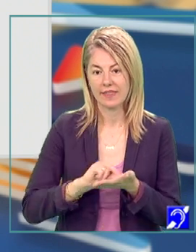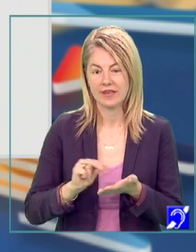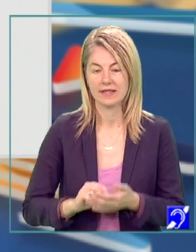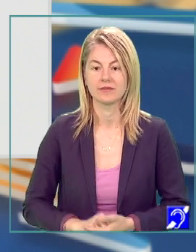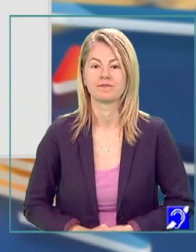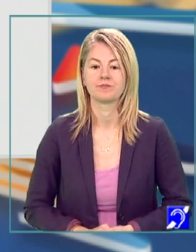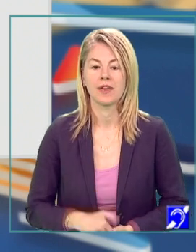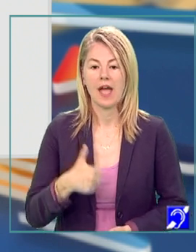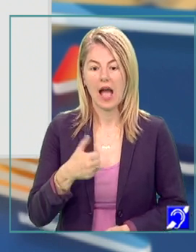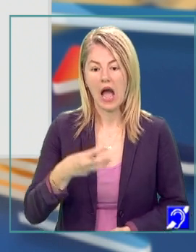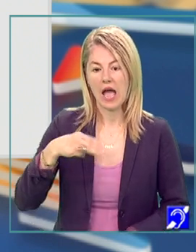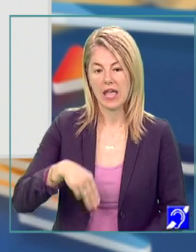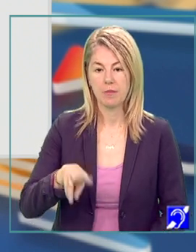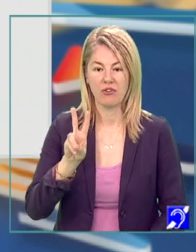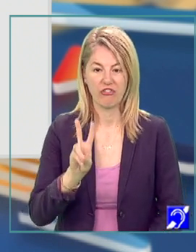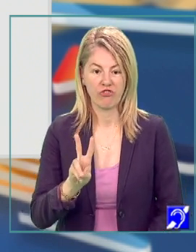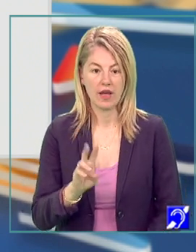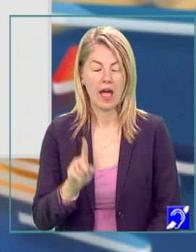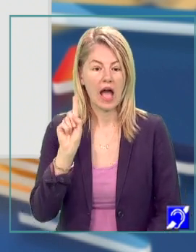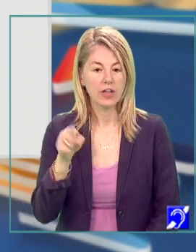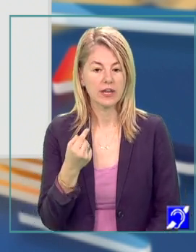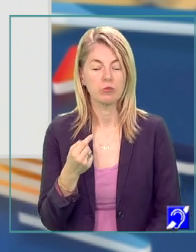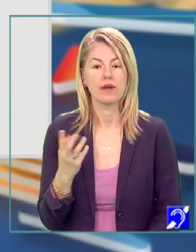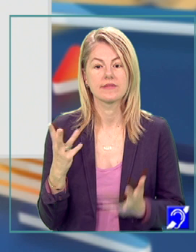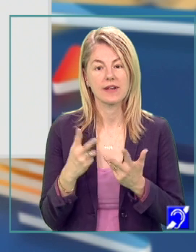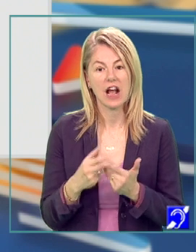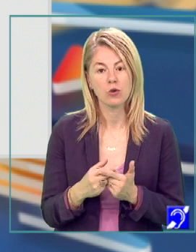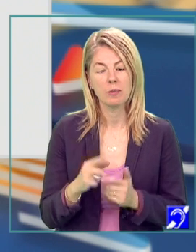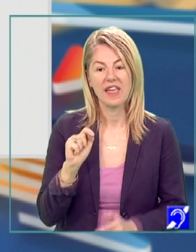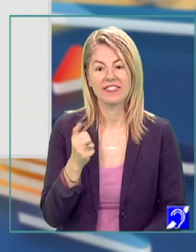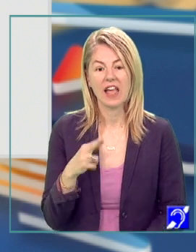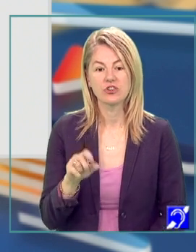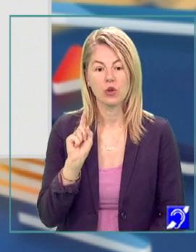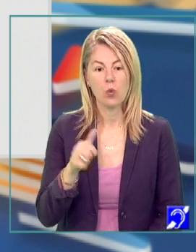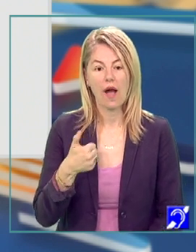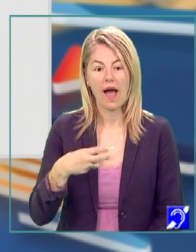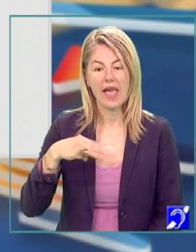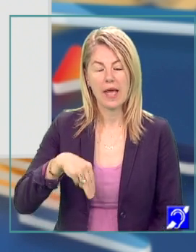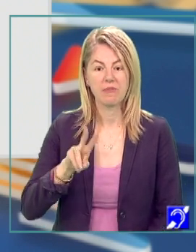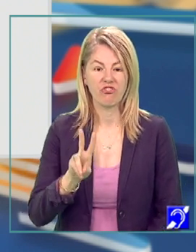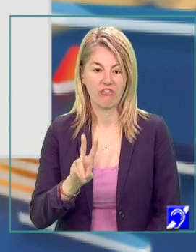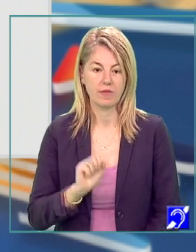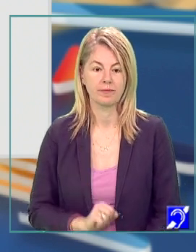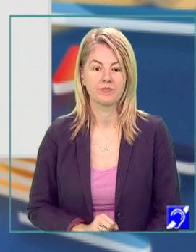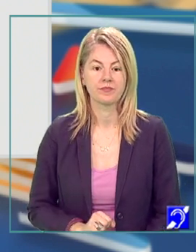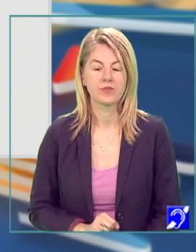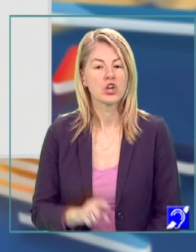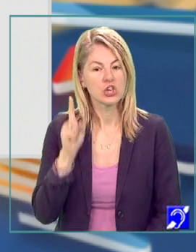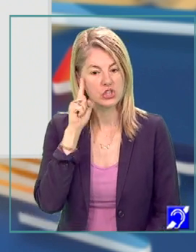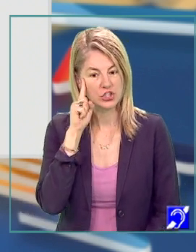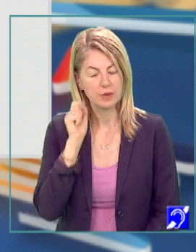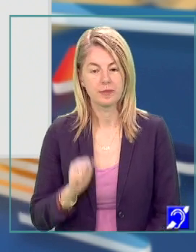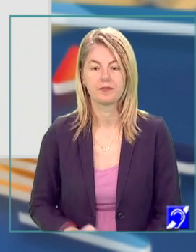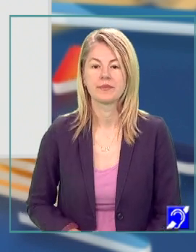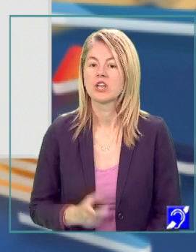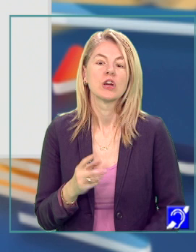unghiul AMV. Atunci trebuie să calculăm tangenta lui AMV. După cum știm,